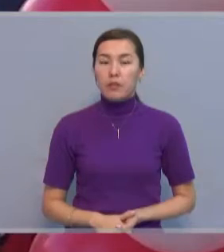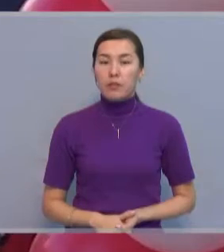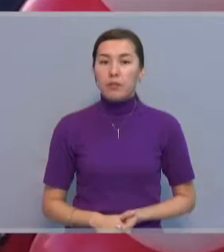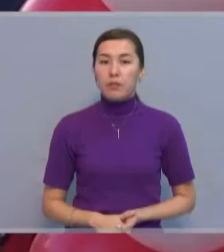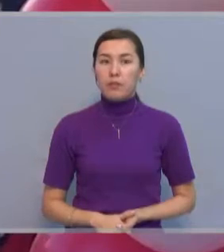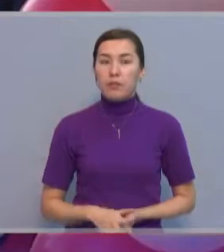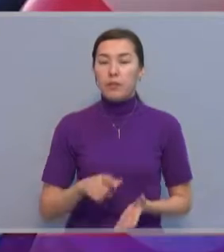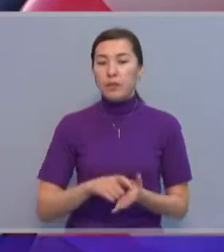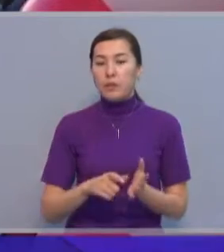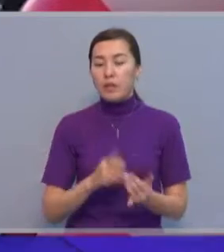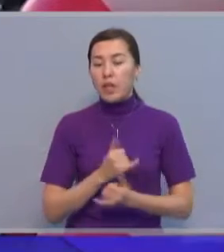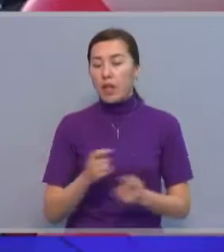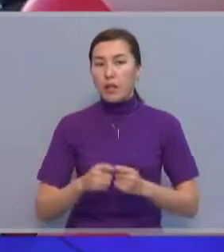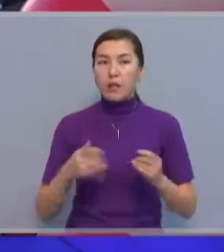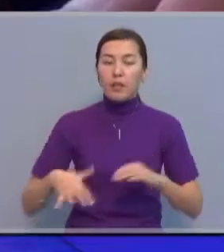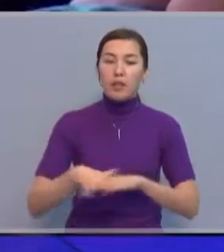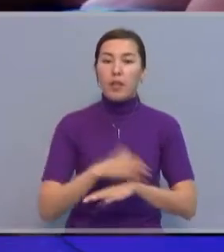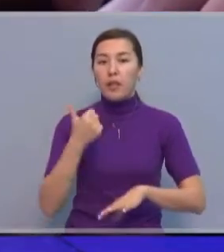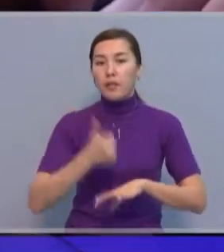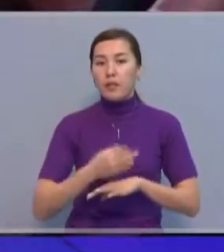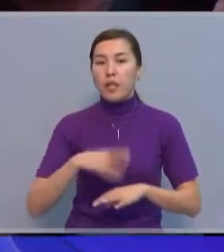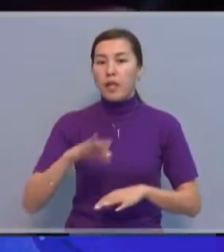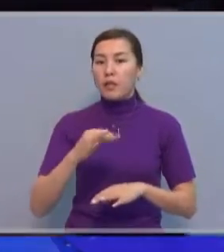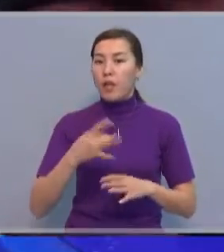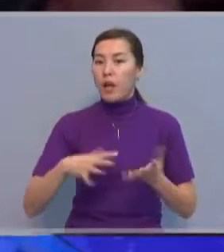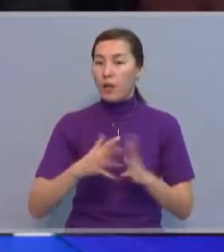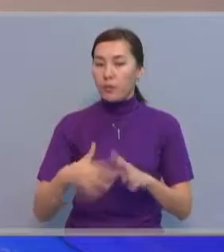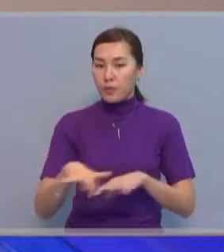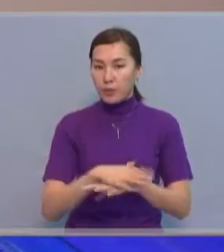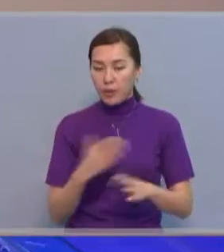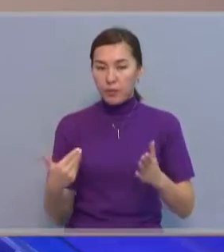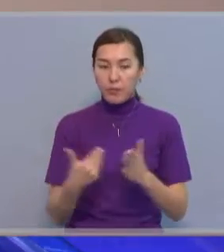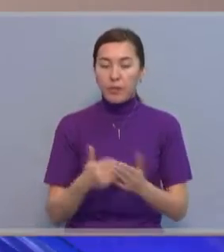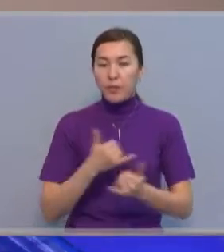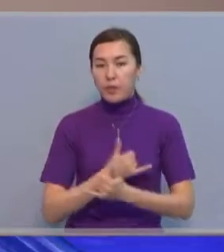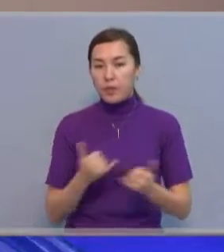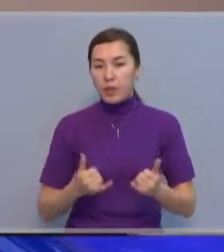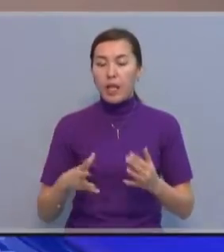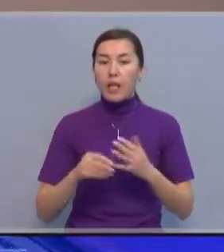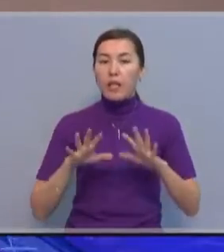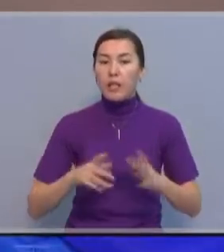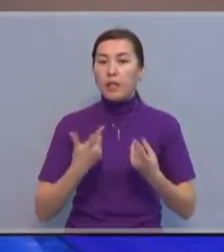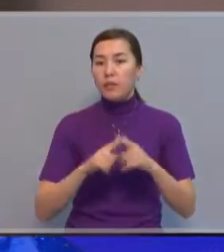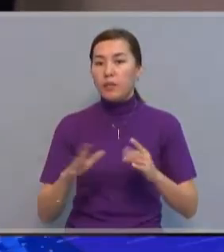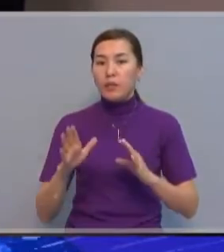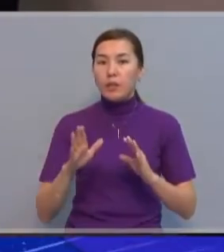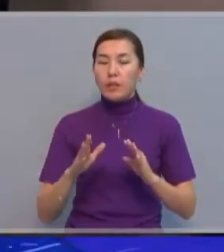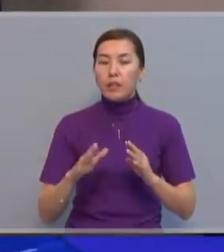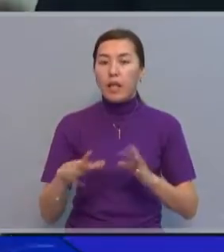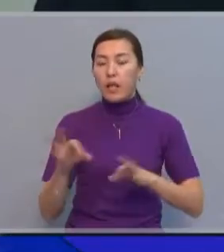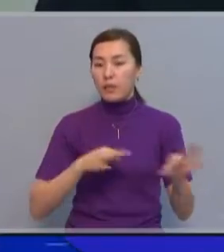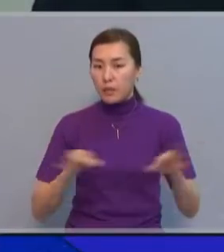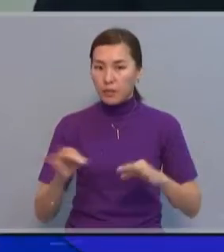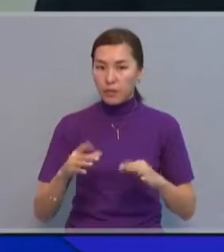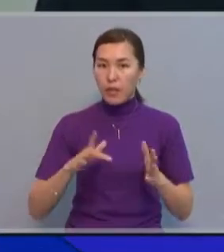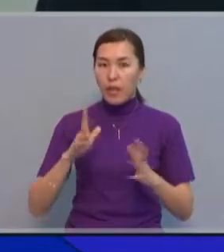В офисе сервисного акимата, открывшемся в здании акимата Шаянского сельского округа, предоставляются услуги в сфере земельных и жилищных отношений,